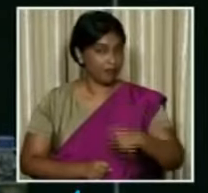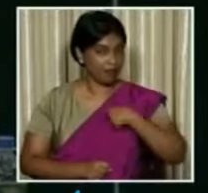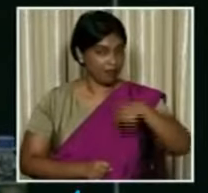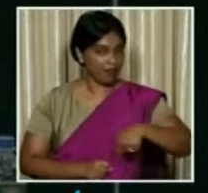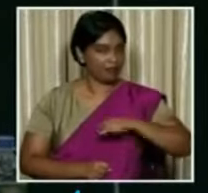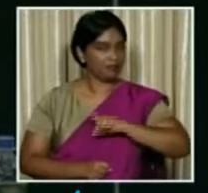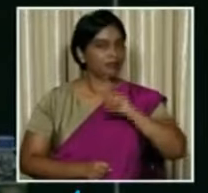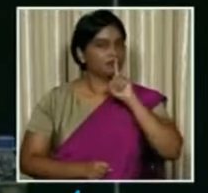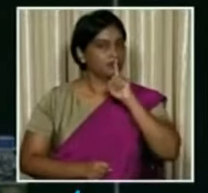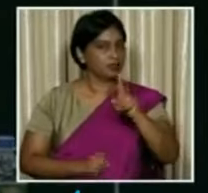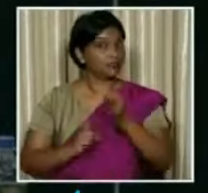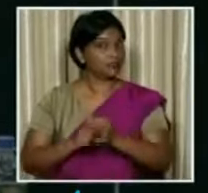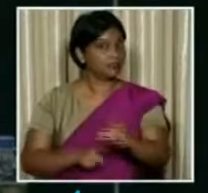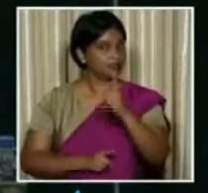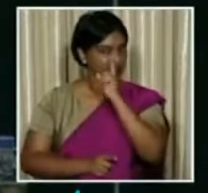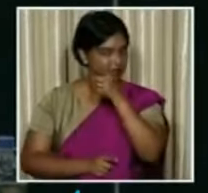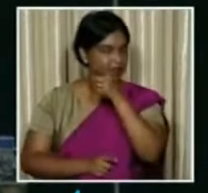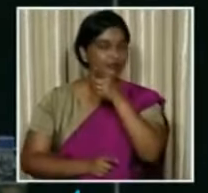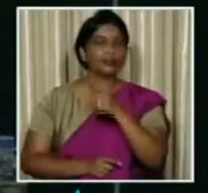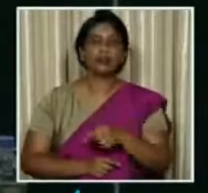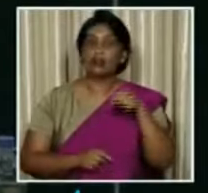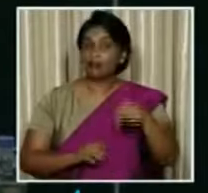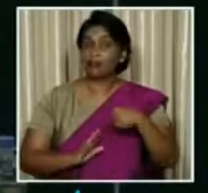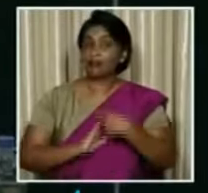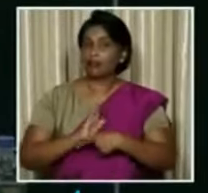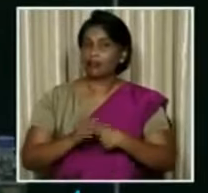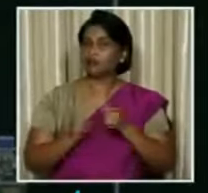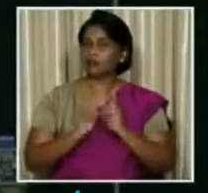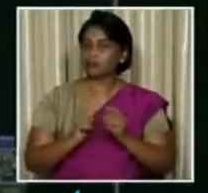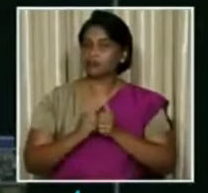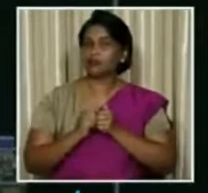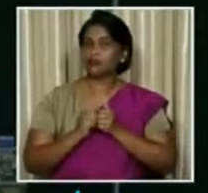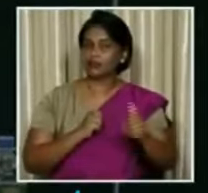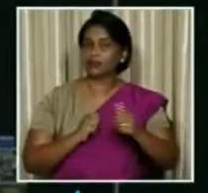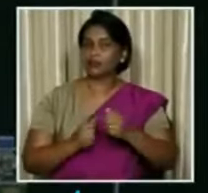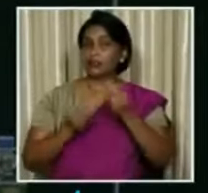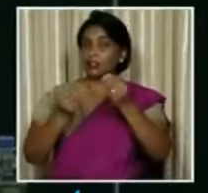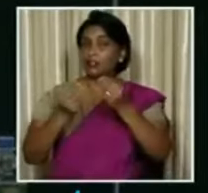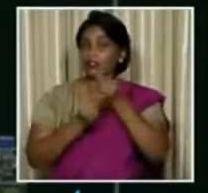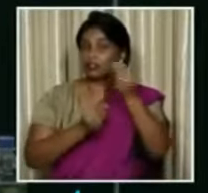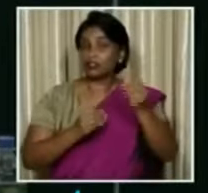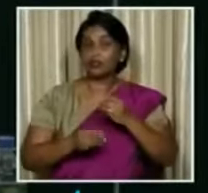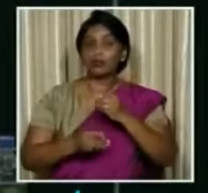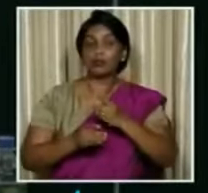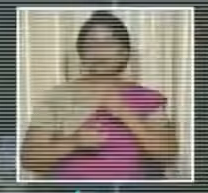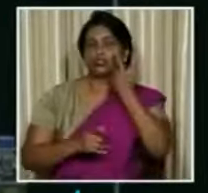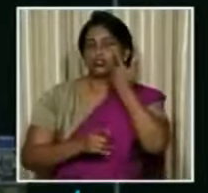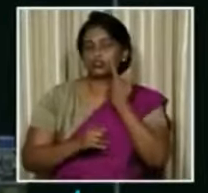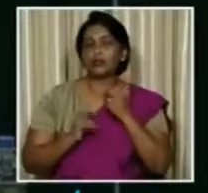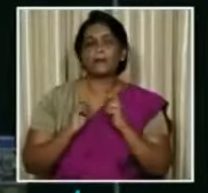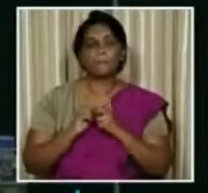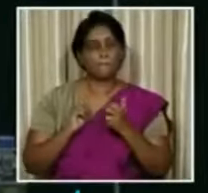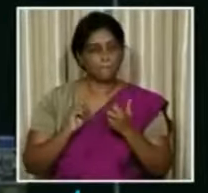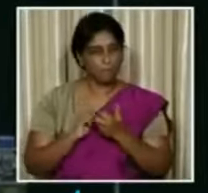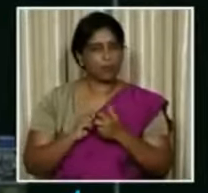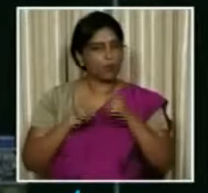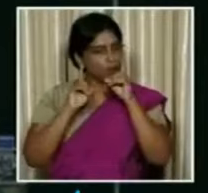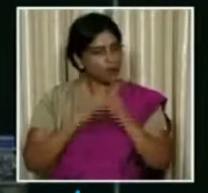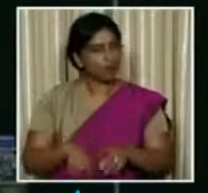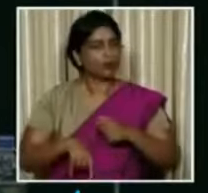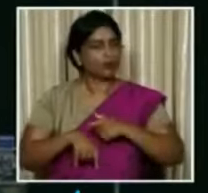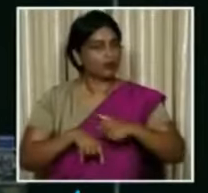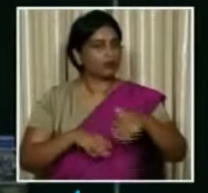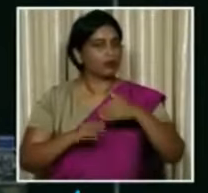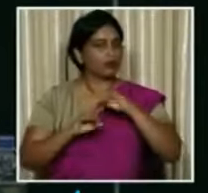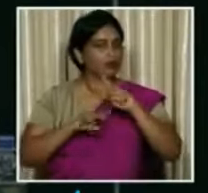කිව්වයි කියලා මතක තියාගන්න ජනාධිපතිතුමනි අපි මේ රට ස්ථාවර කරන්න මේ දුන්නේ මිනිස්සු අන්ත ආසන්න වෙලා ඊයේත් කිව්වා මෙහෙම වෙලාවක